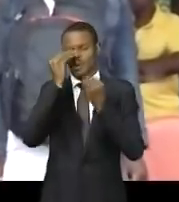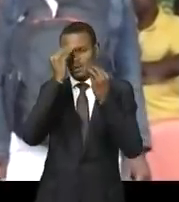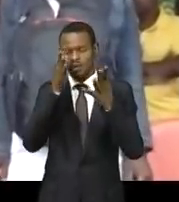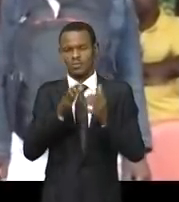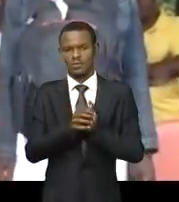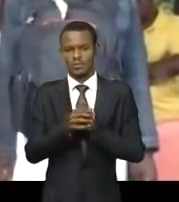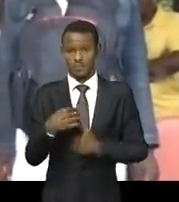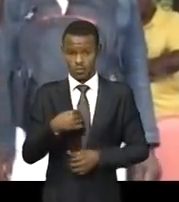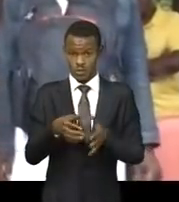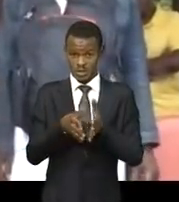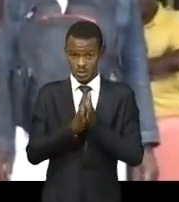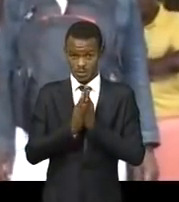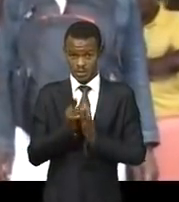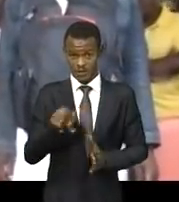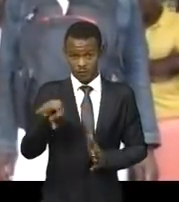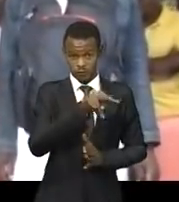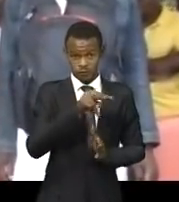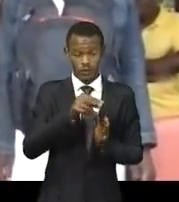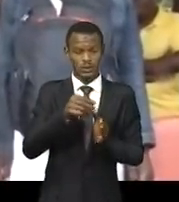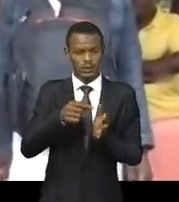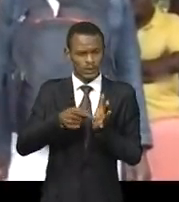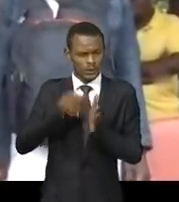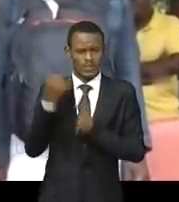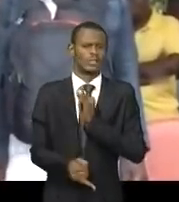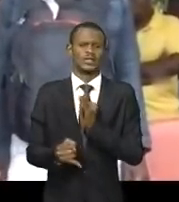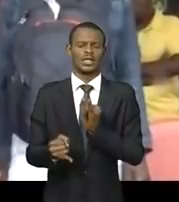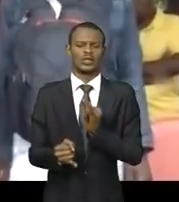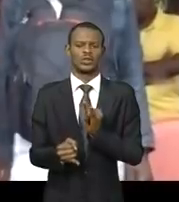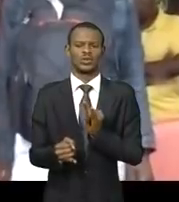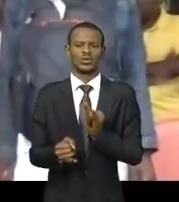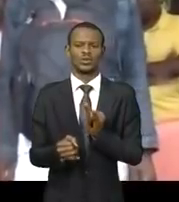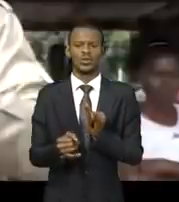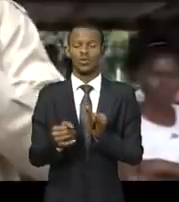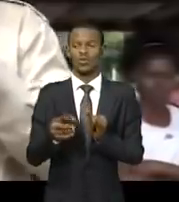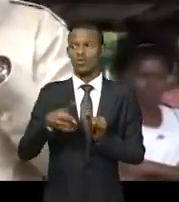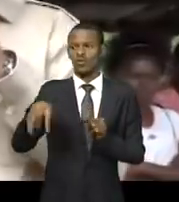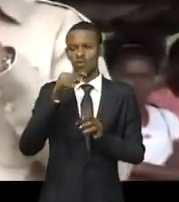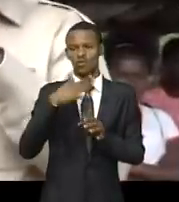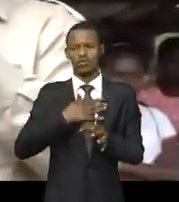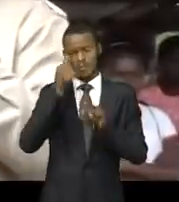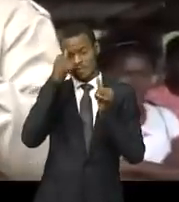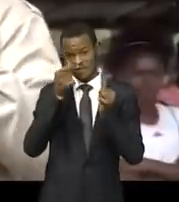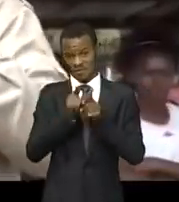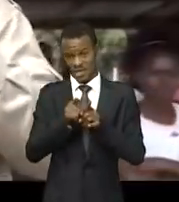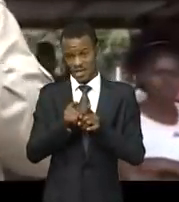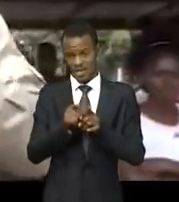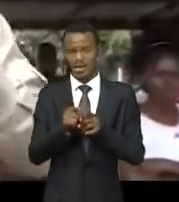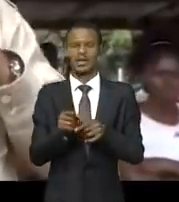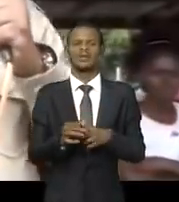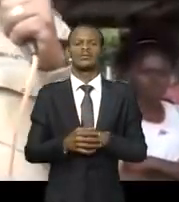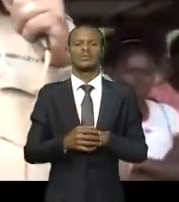gouvernement. Je n'ai qu'une chose à vous demander, mes frères de Maïndombe. Notre gouvernement est un gouvernement